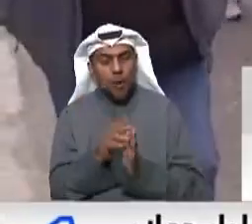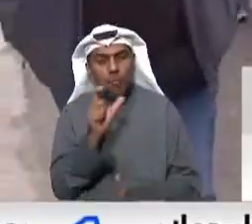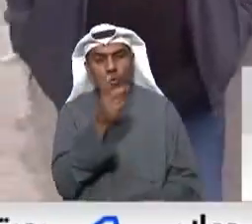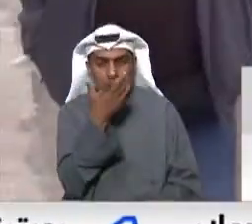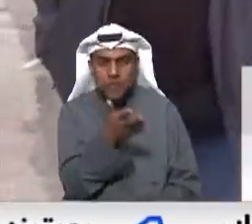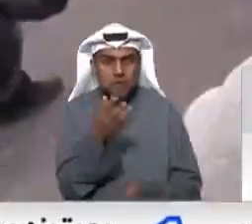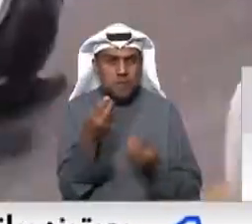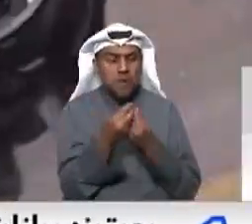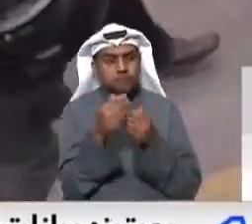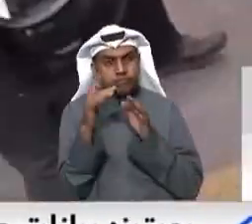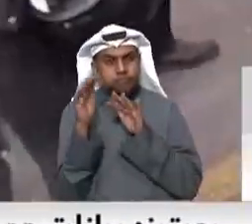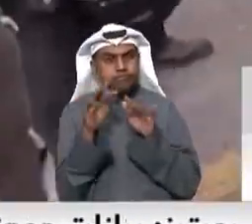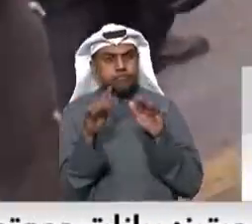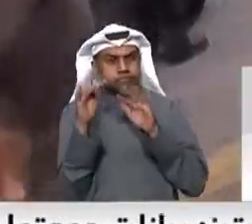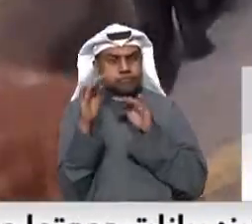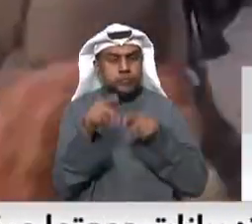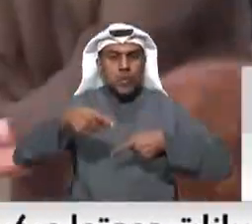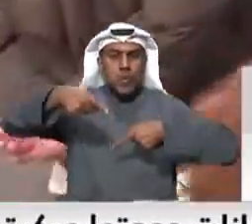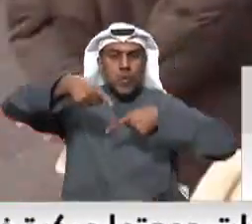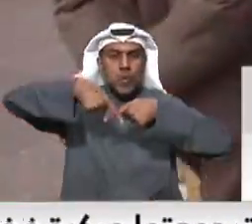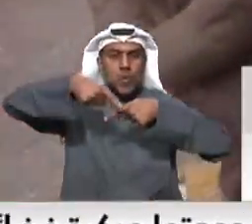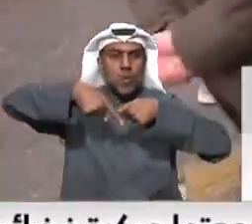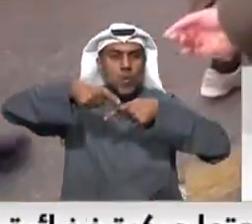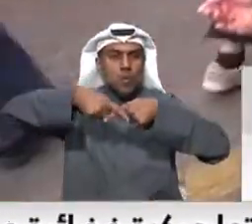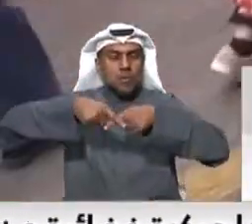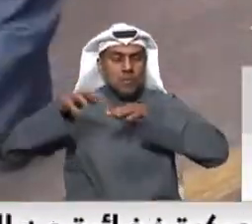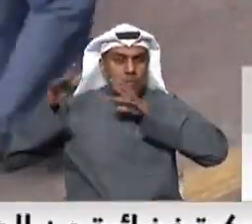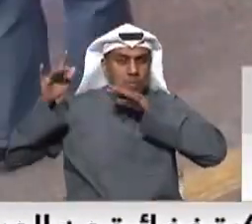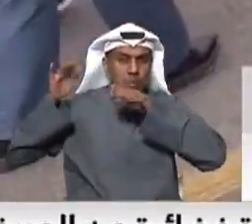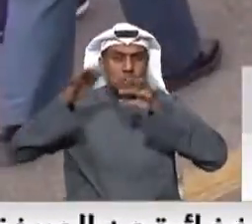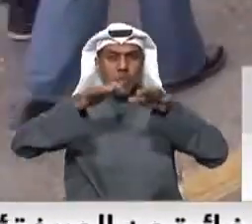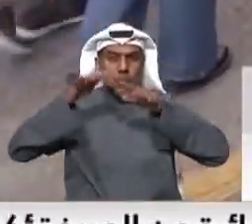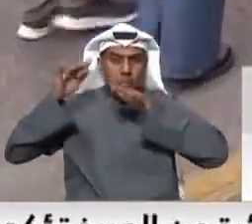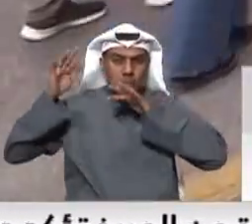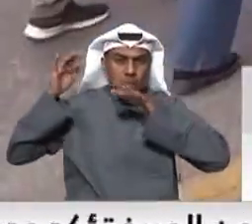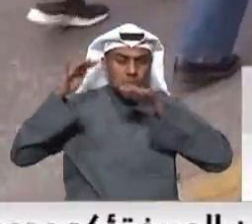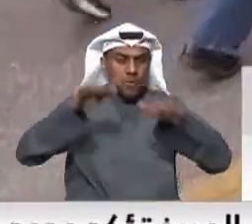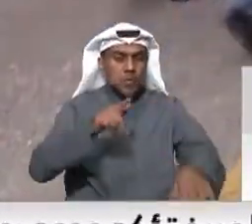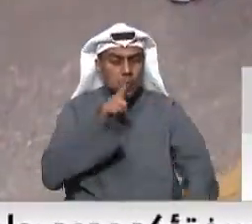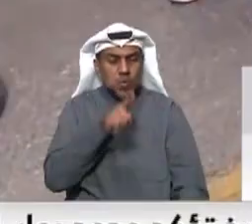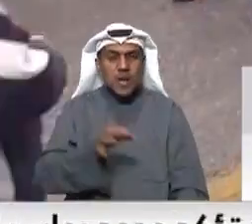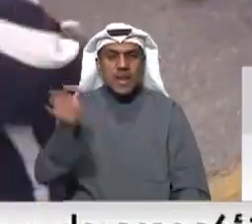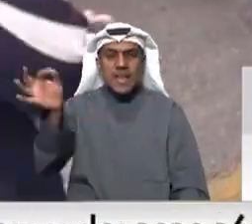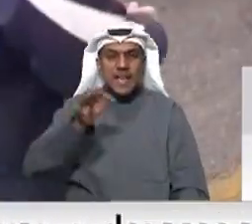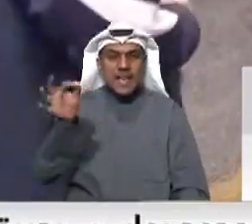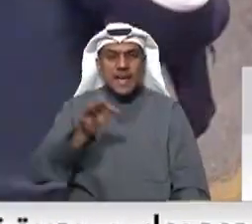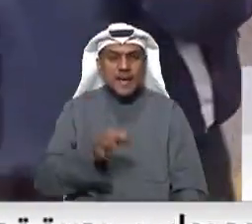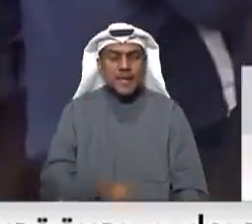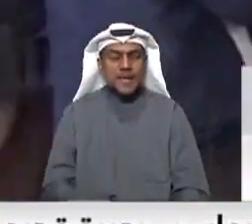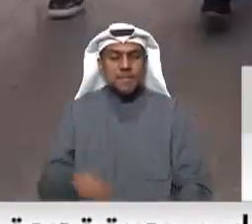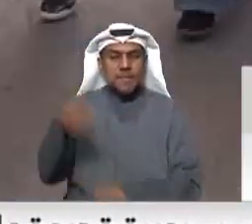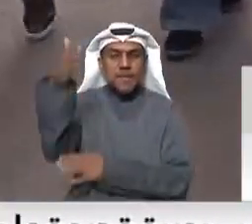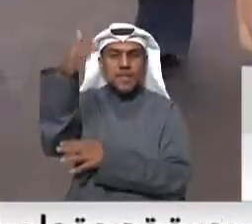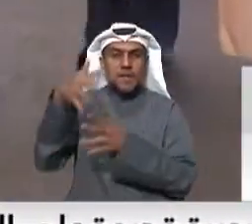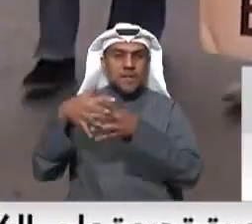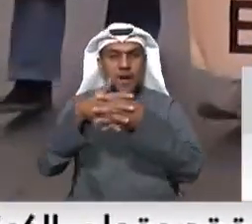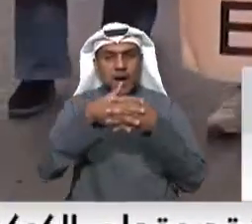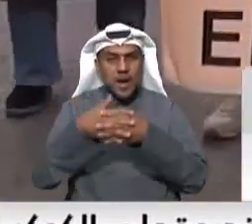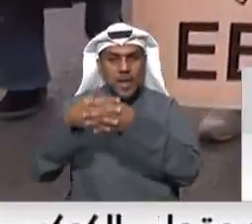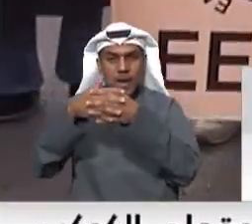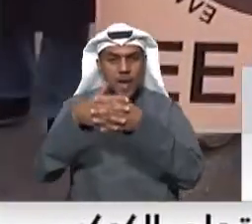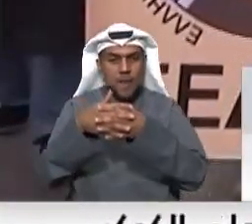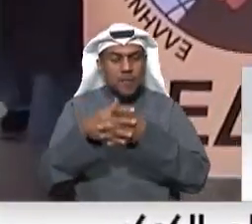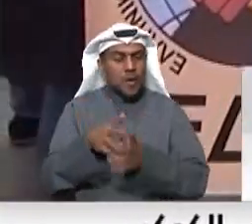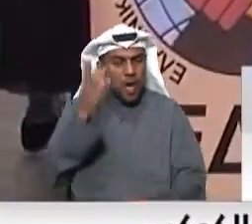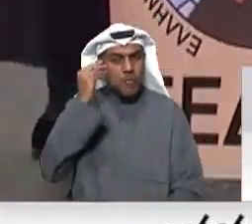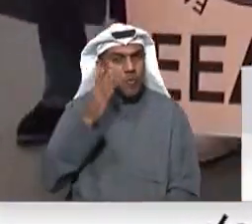في العاصمة اليونانية أثينا في مسيرة حاشدة انطلقت من قرب السفارة الأمريكية نحو سفارة دولة